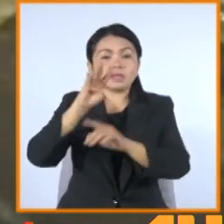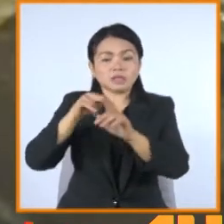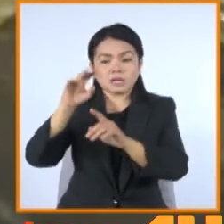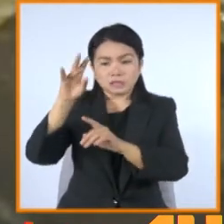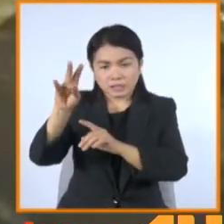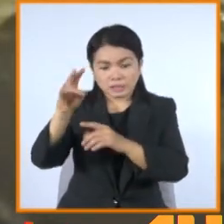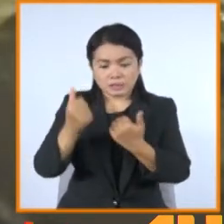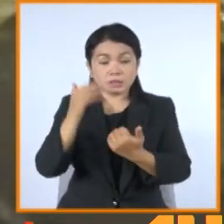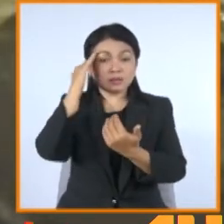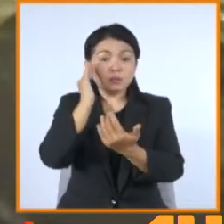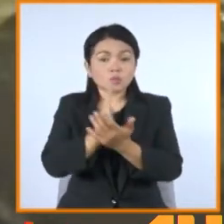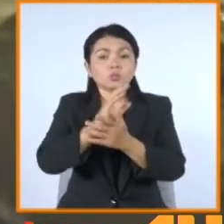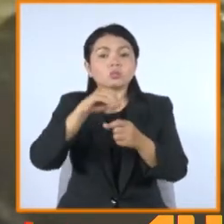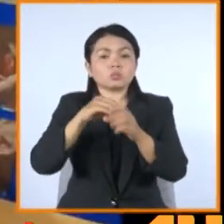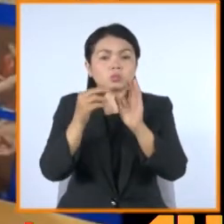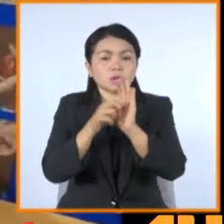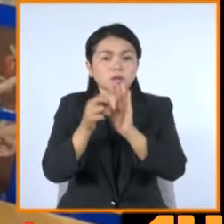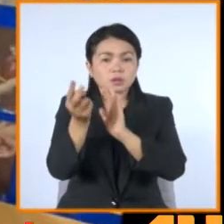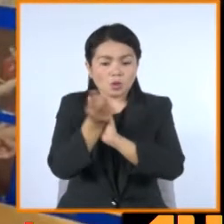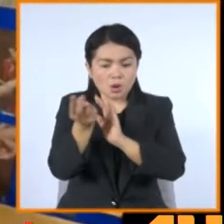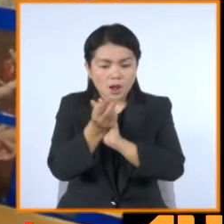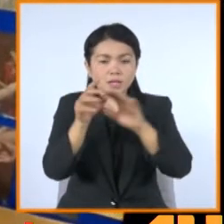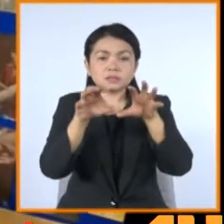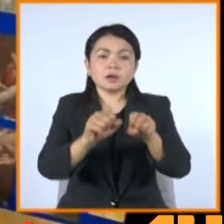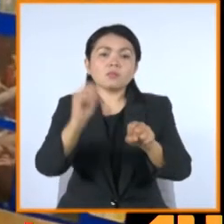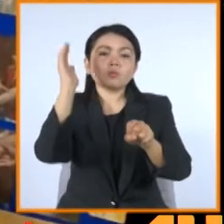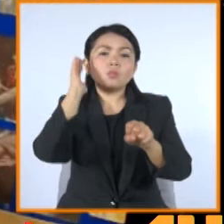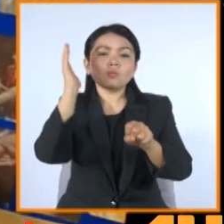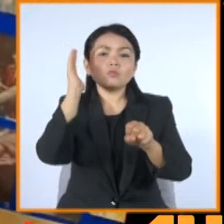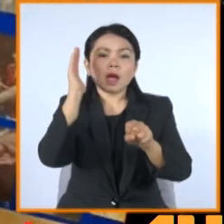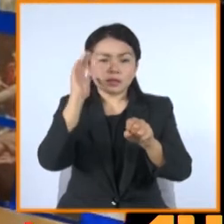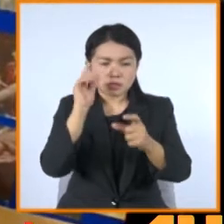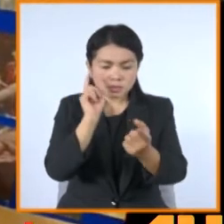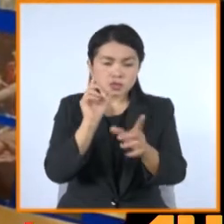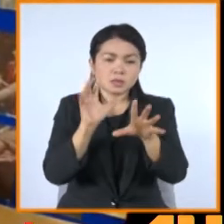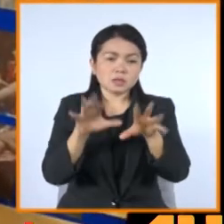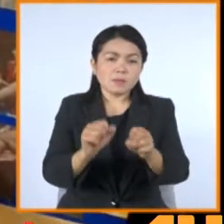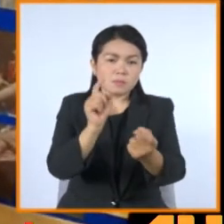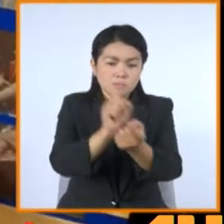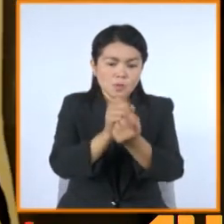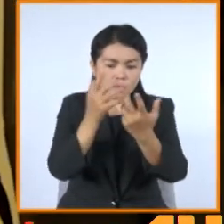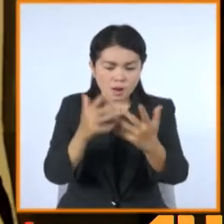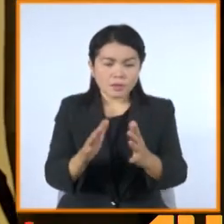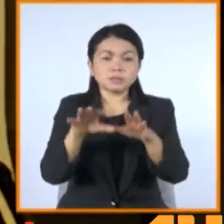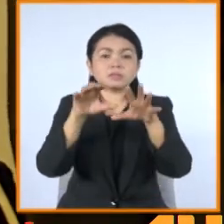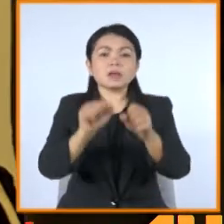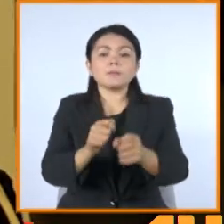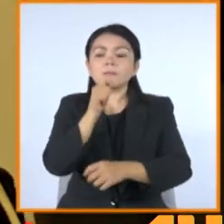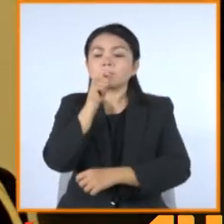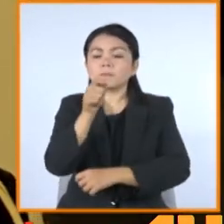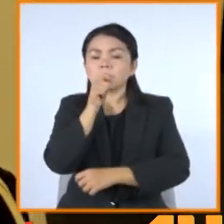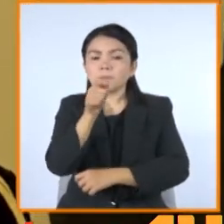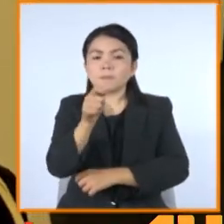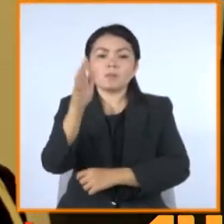ซึ่งล่าสุดตำรวจภูธรเมืองหนองคายก็สามารถที่จะจับกุมตัวคนร้ายได้แล้วพร้อมกับนำตัวมาแถลงข่าวทราบชื่